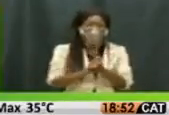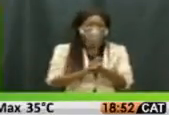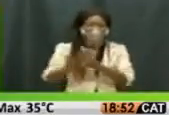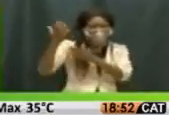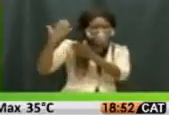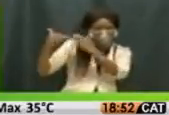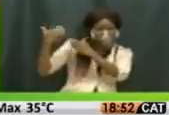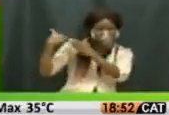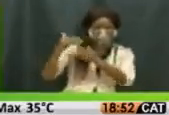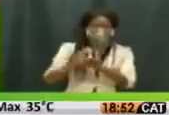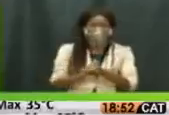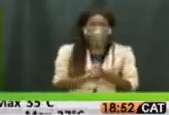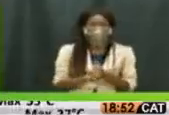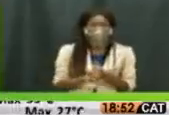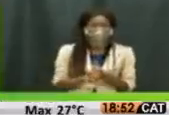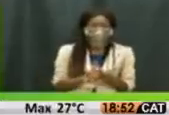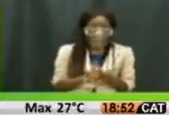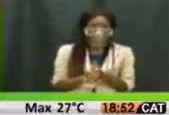masiku apitawa